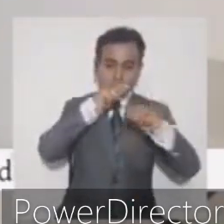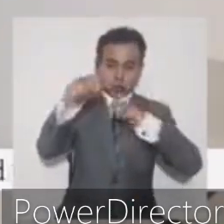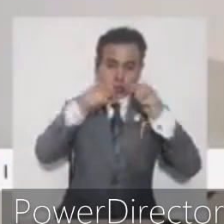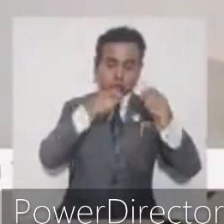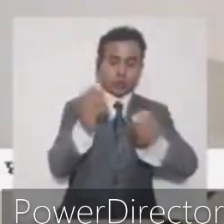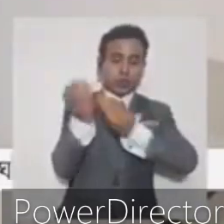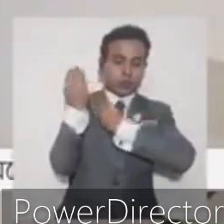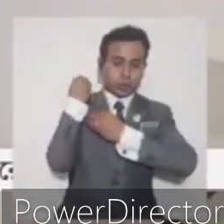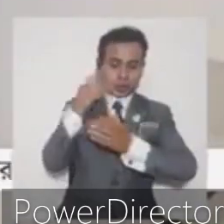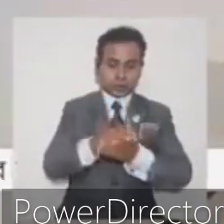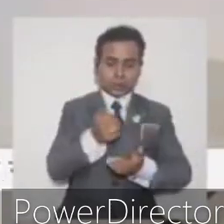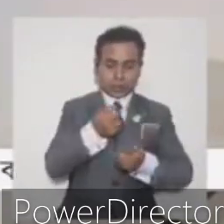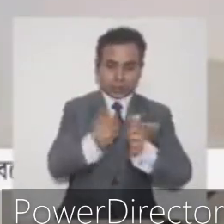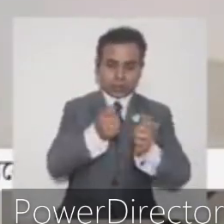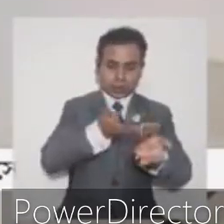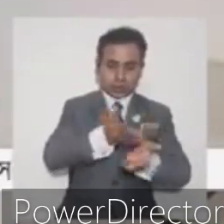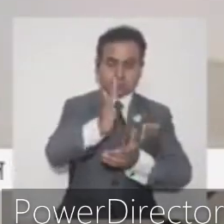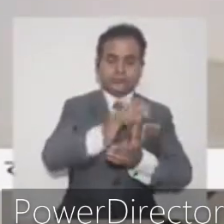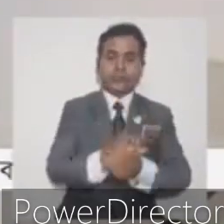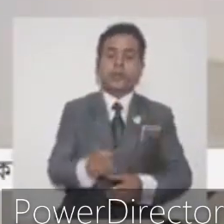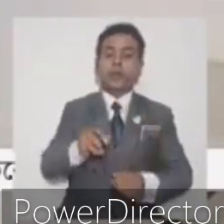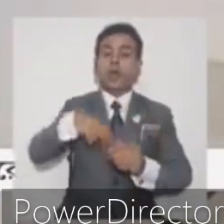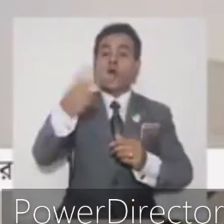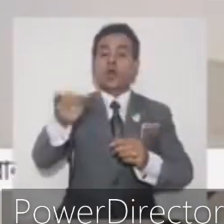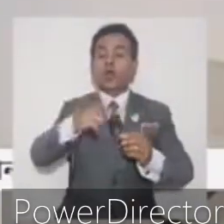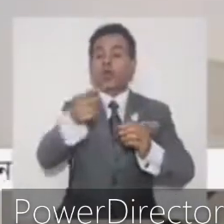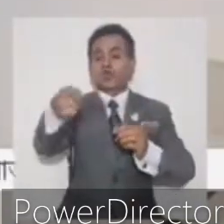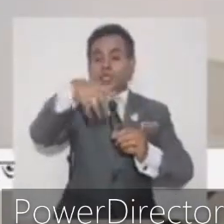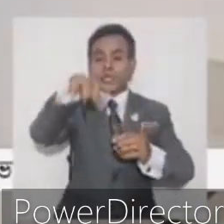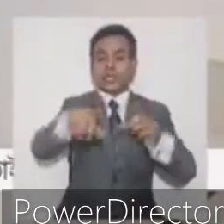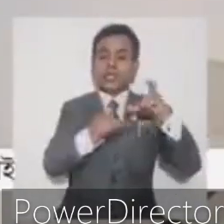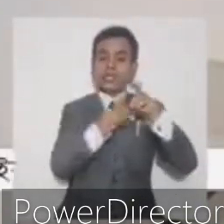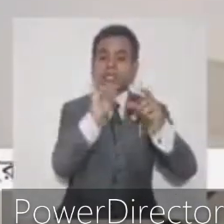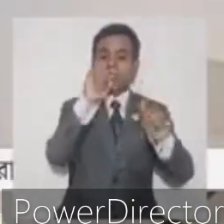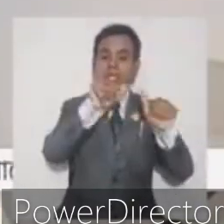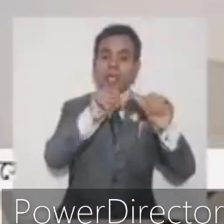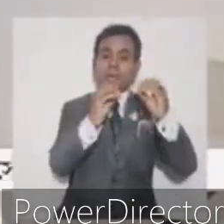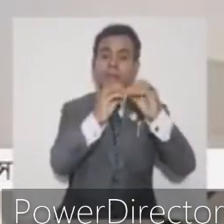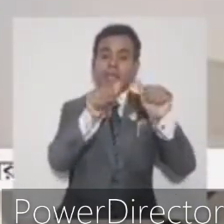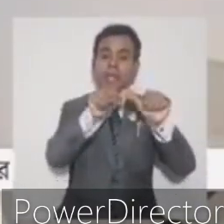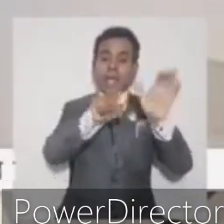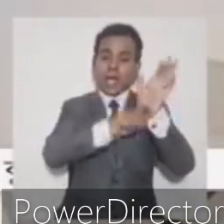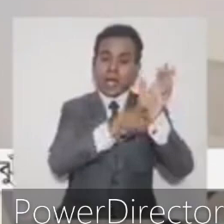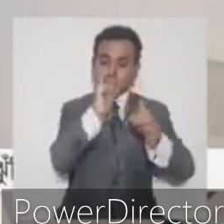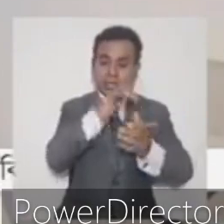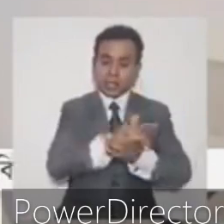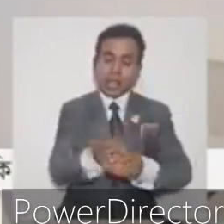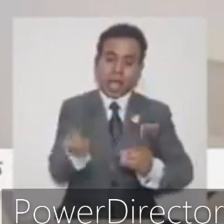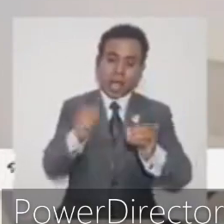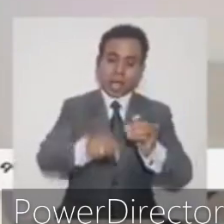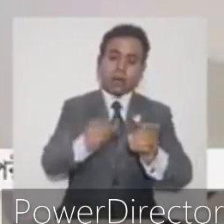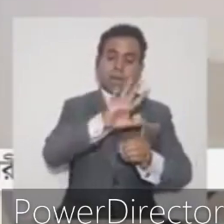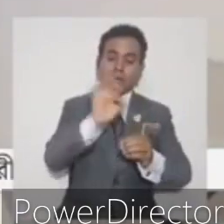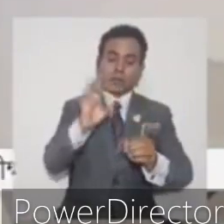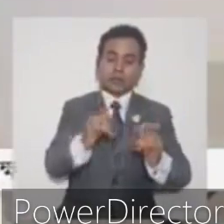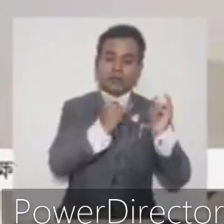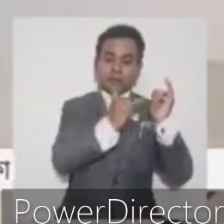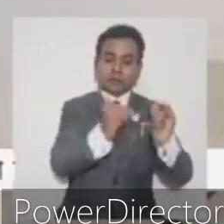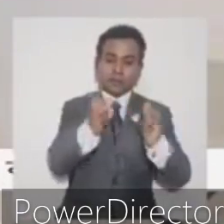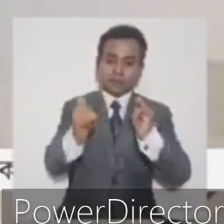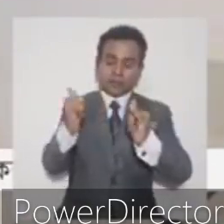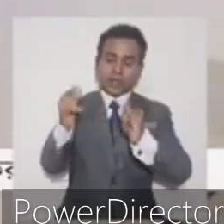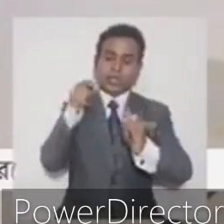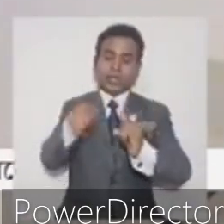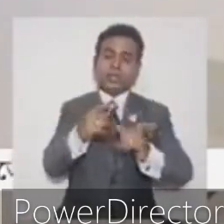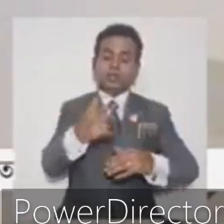প্রস্তুতি নিচ্ছি, মোট 4,500 বেডের আমরা প্রস্তুতি নিচ্ছি। এবং করোনা রোগী